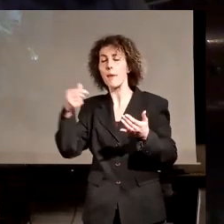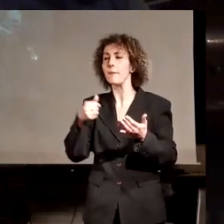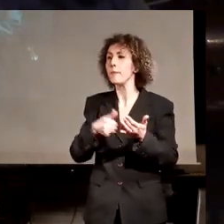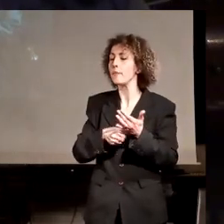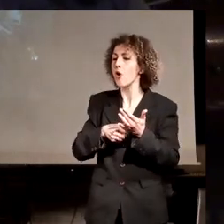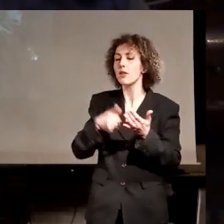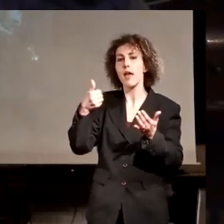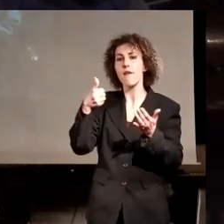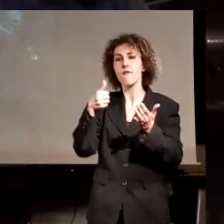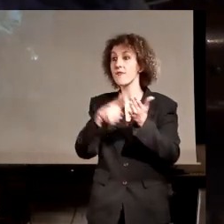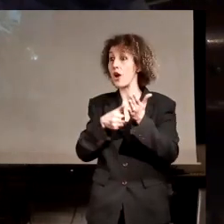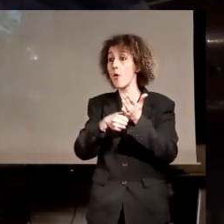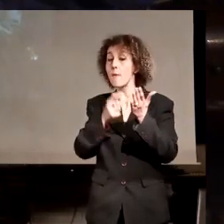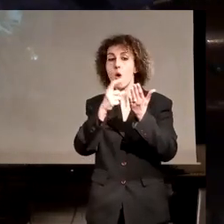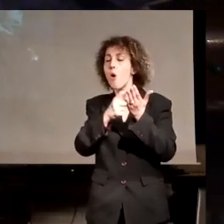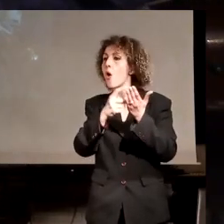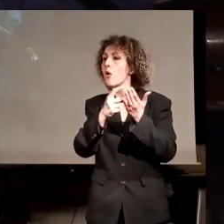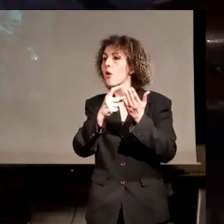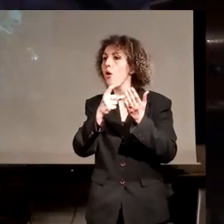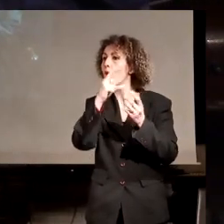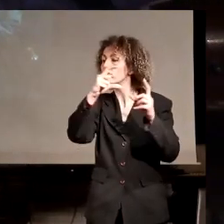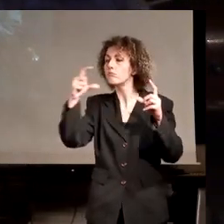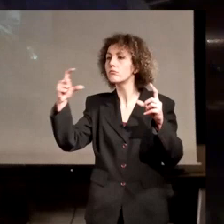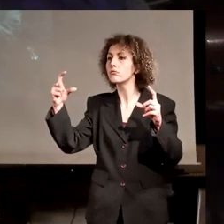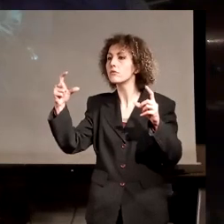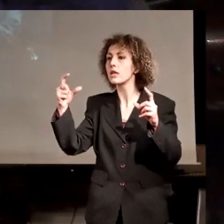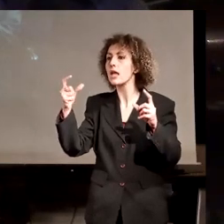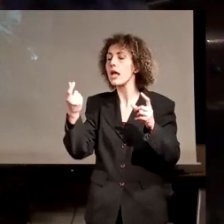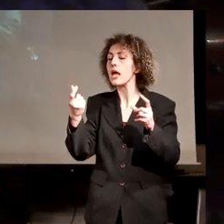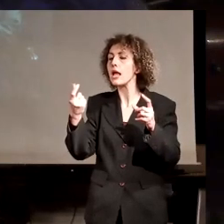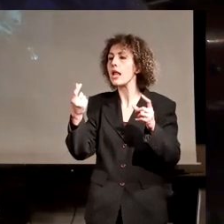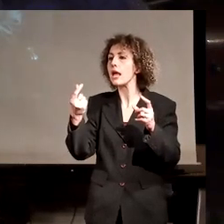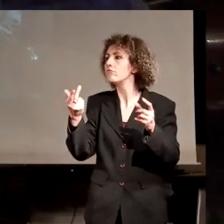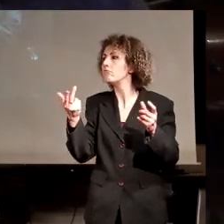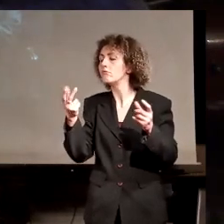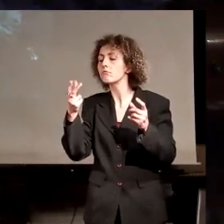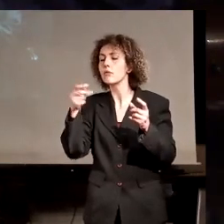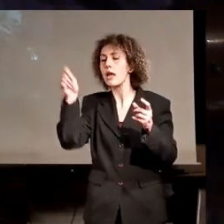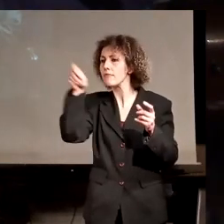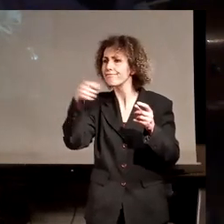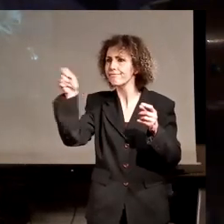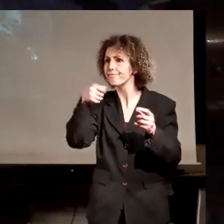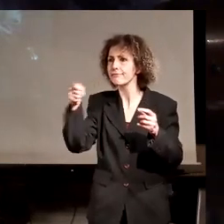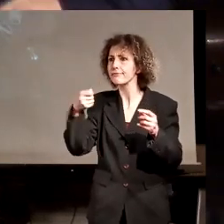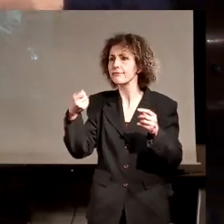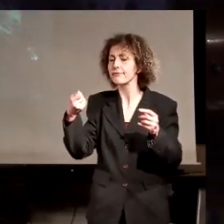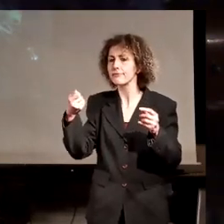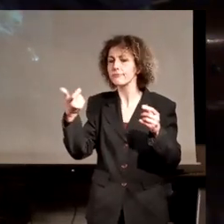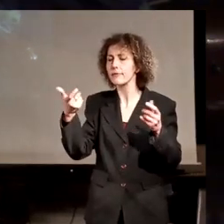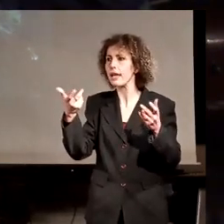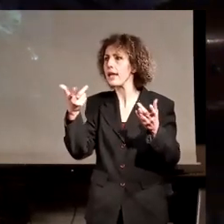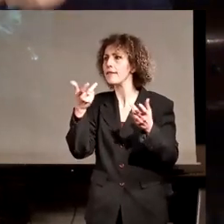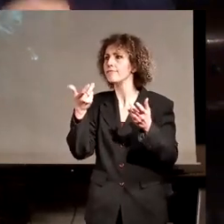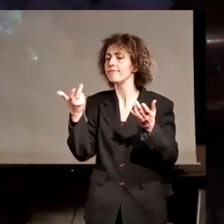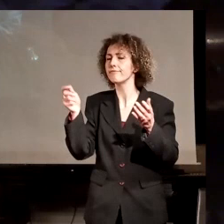grattato via come la sigaretta che stava fumando mentre faceva il dripping no